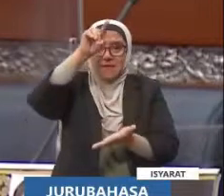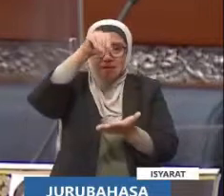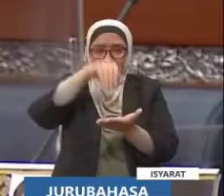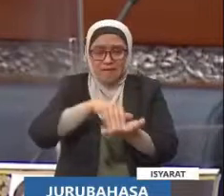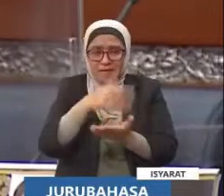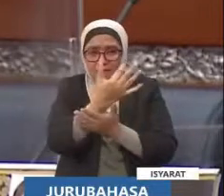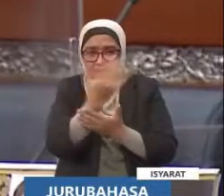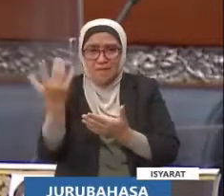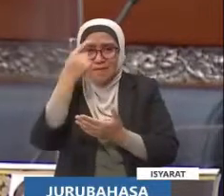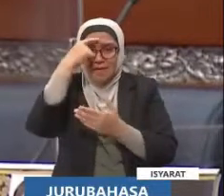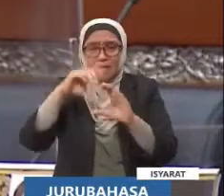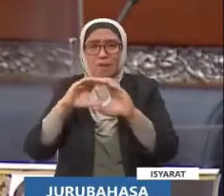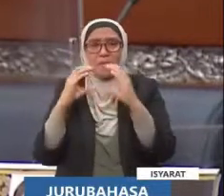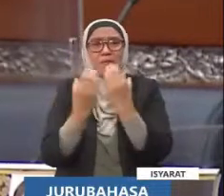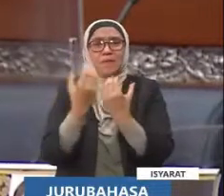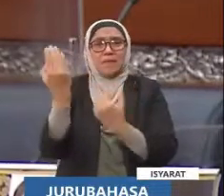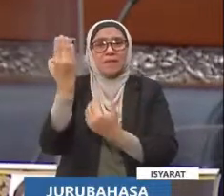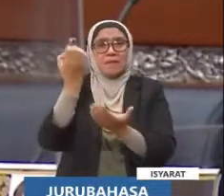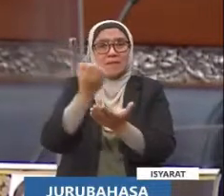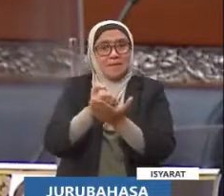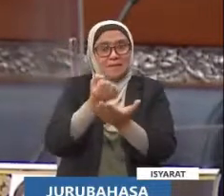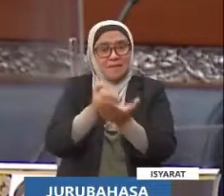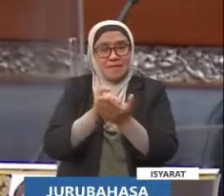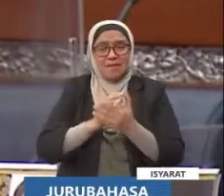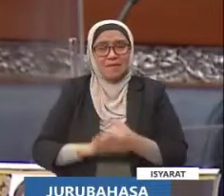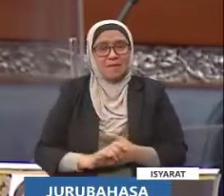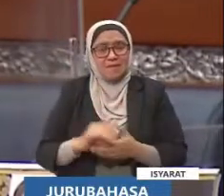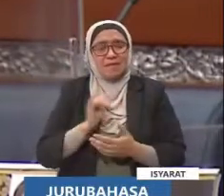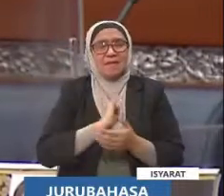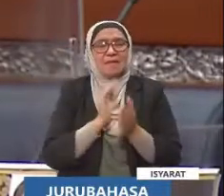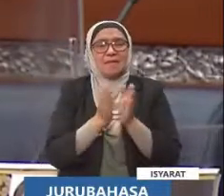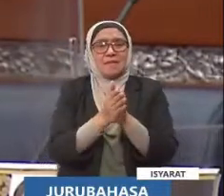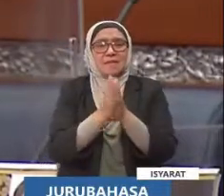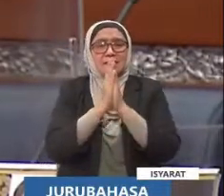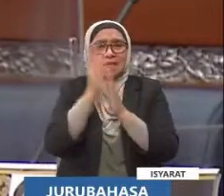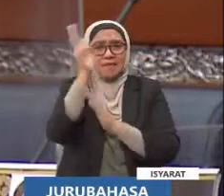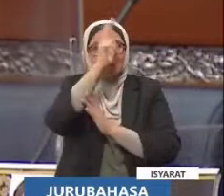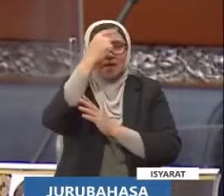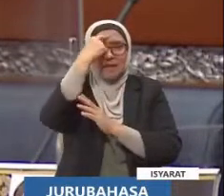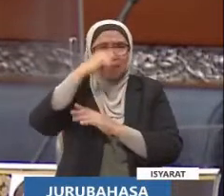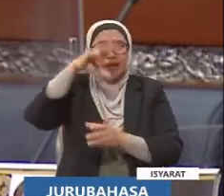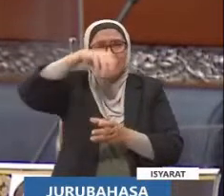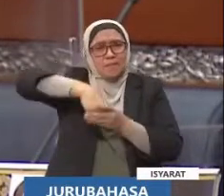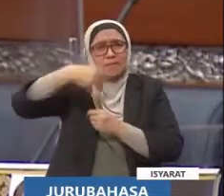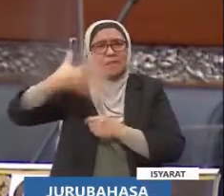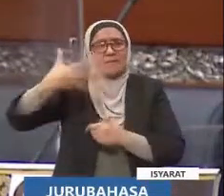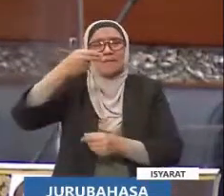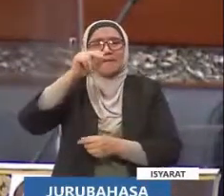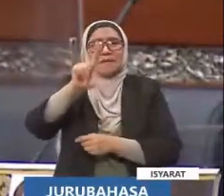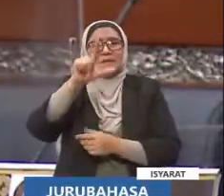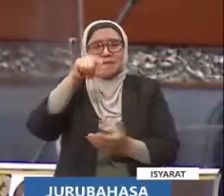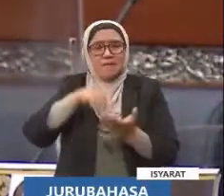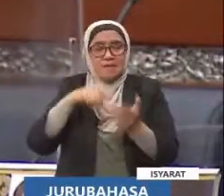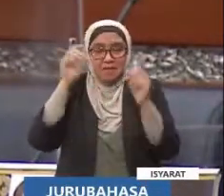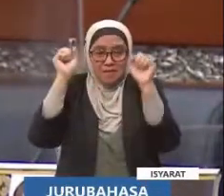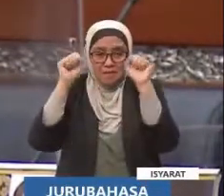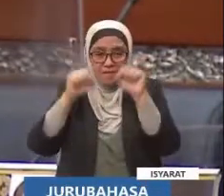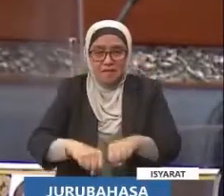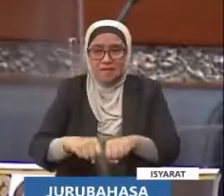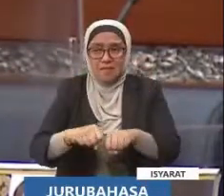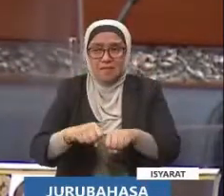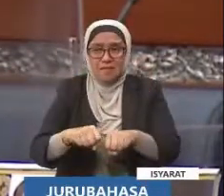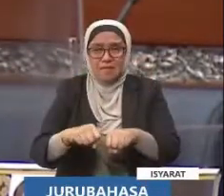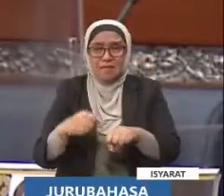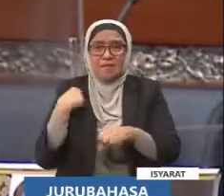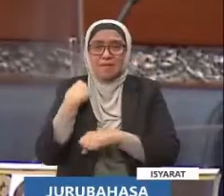1599 untuk kelas biasa kelas ekonomi jadi saya merayu kepada kerajaan supaya campur tangan dalam perkara ini kalau boleh